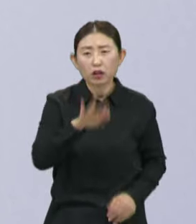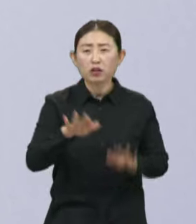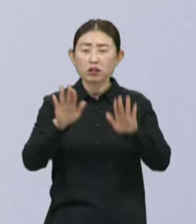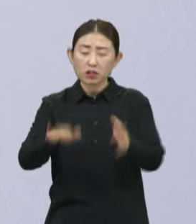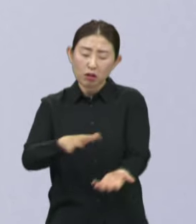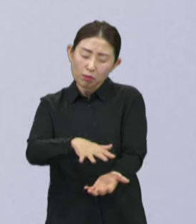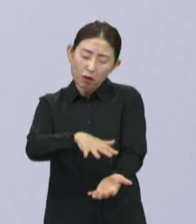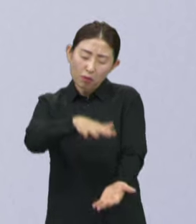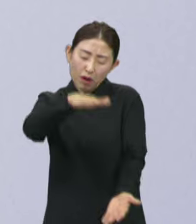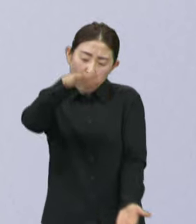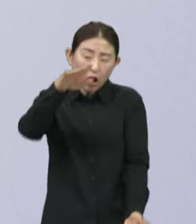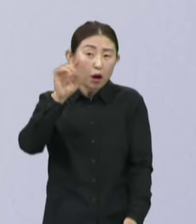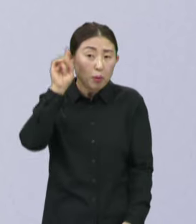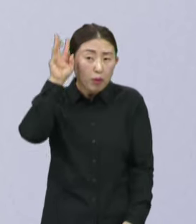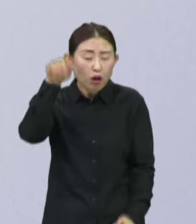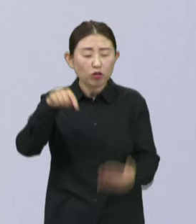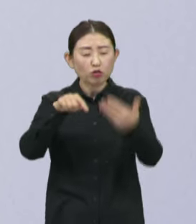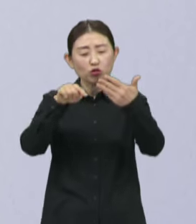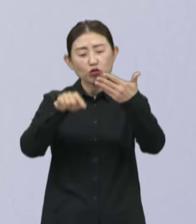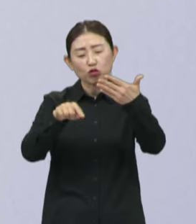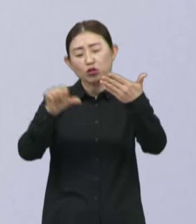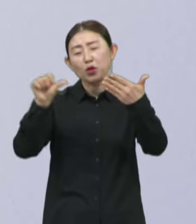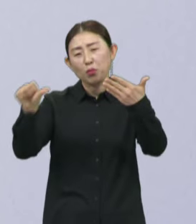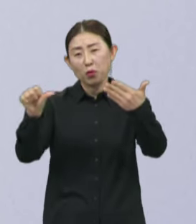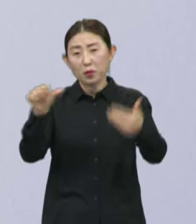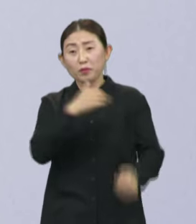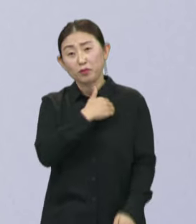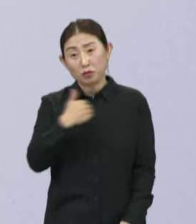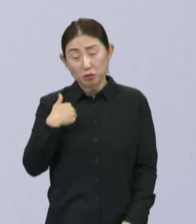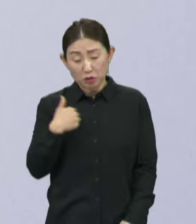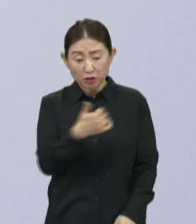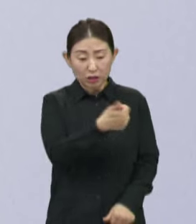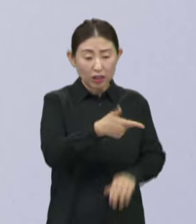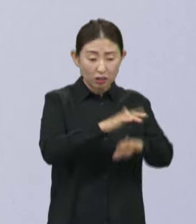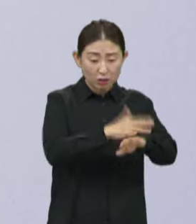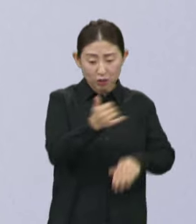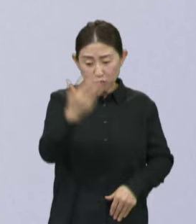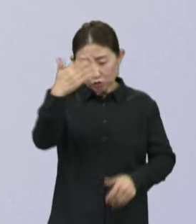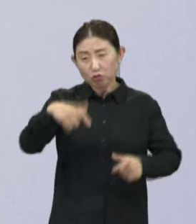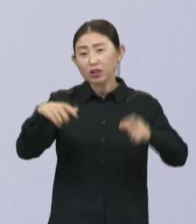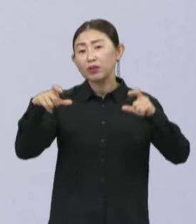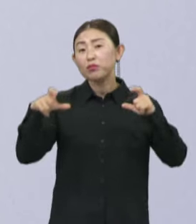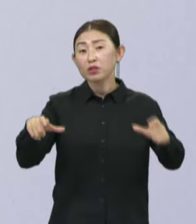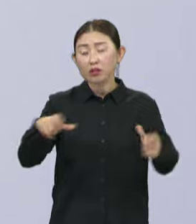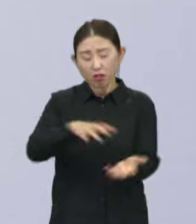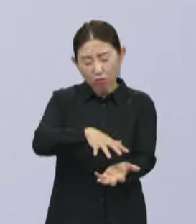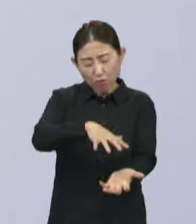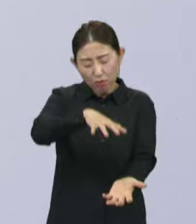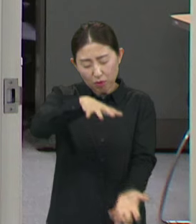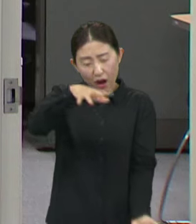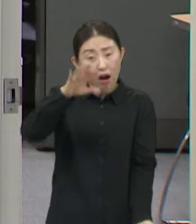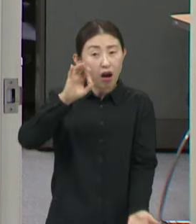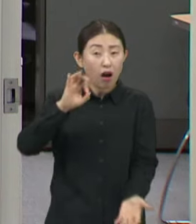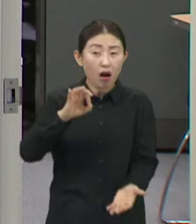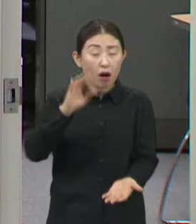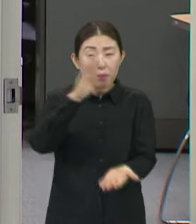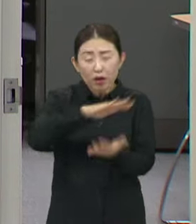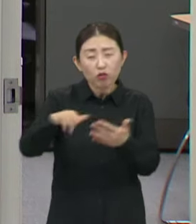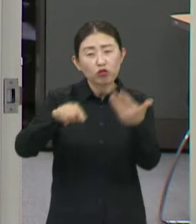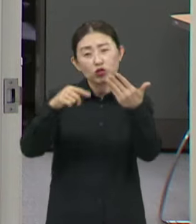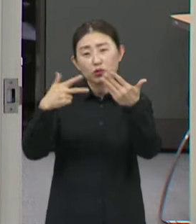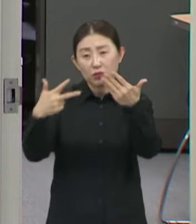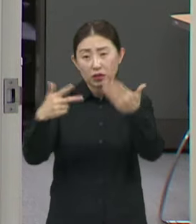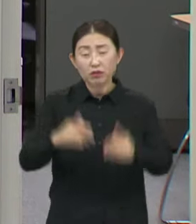9.5일로 적정량인 5일을 훌쩍 넘어섰고 대전, 세종, 충남 지역은 9.7일이나 남아있습니다.